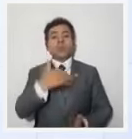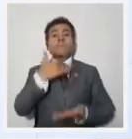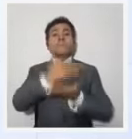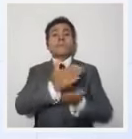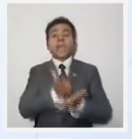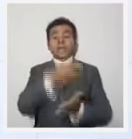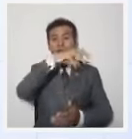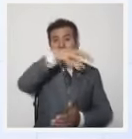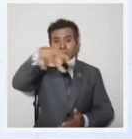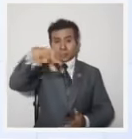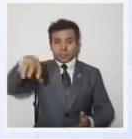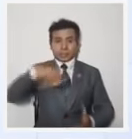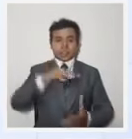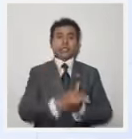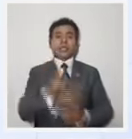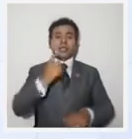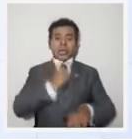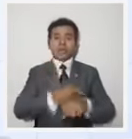17.5%।